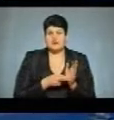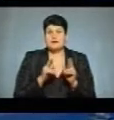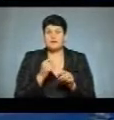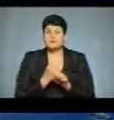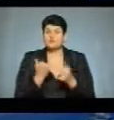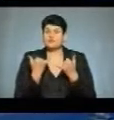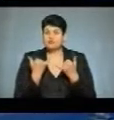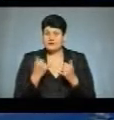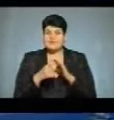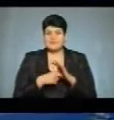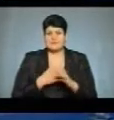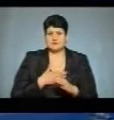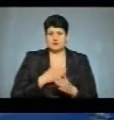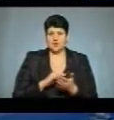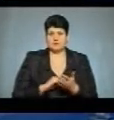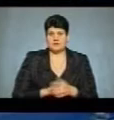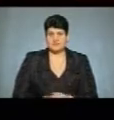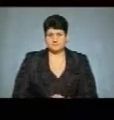сьогодні, дізнавались наші кореспонденти.